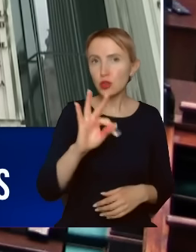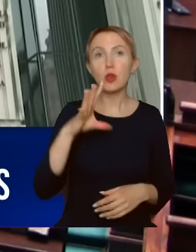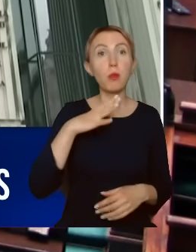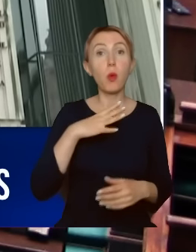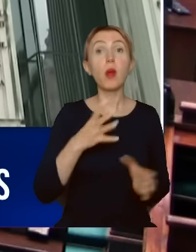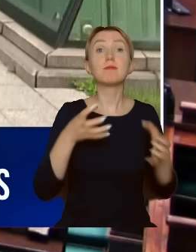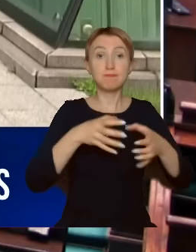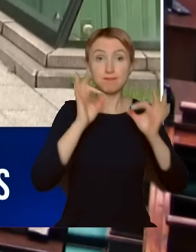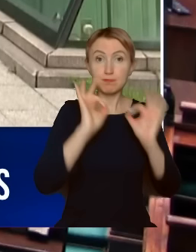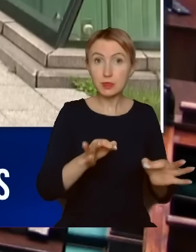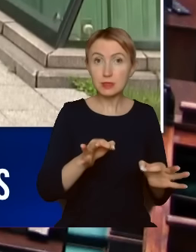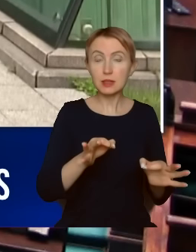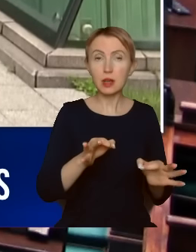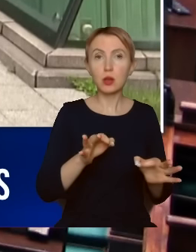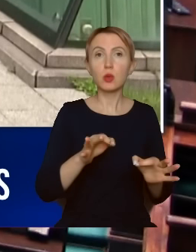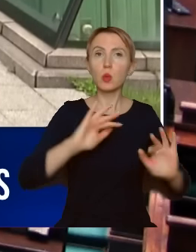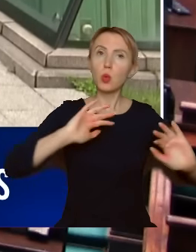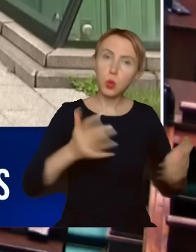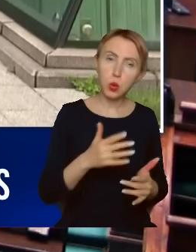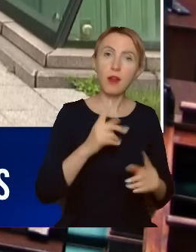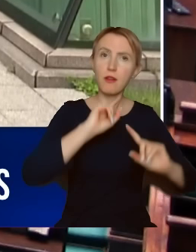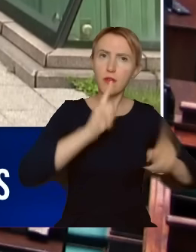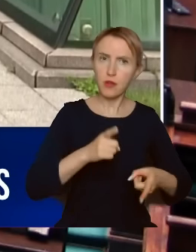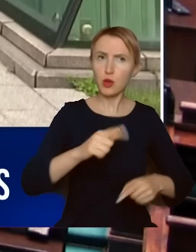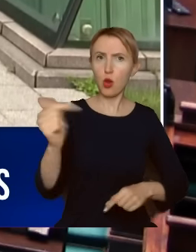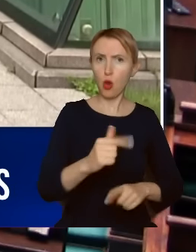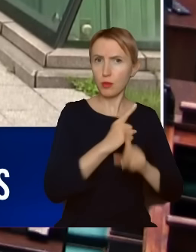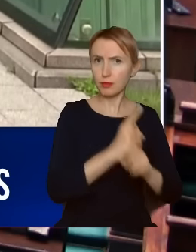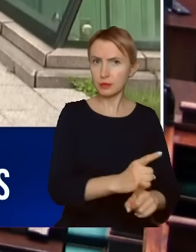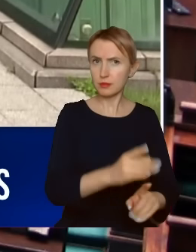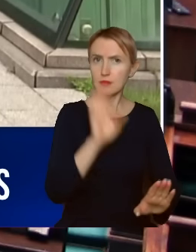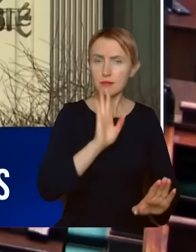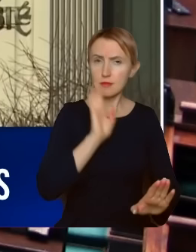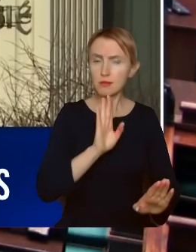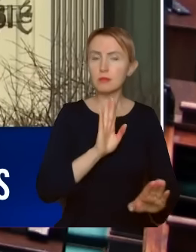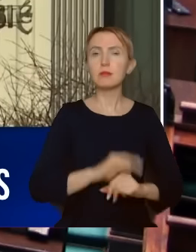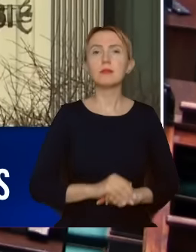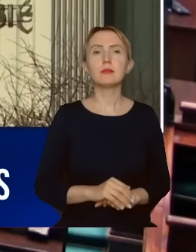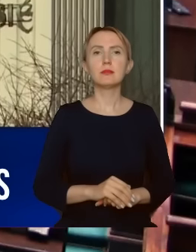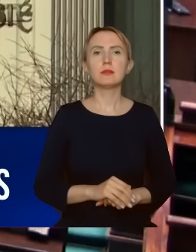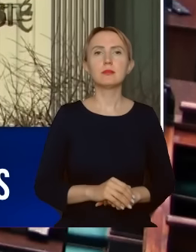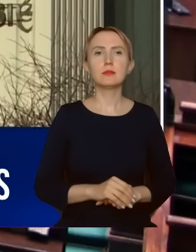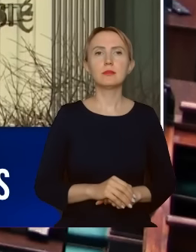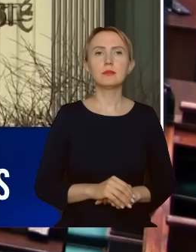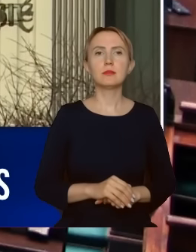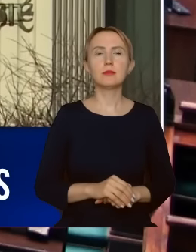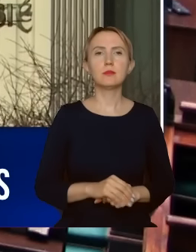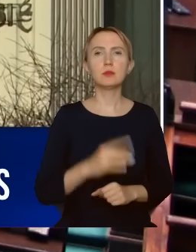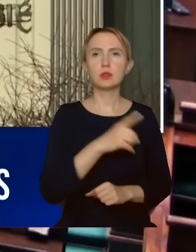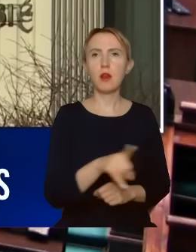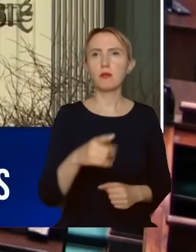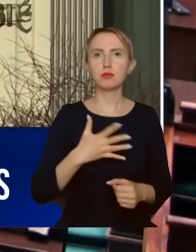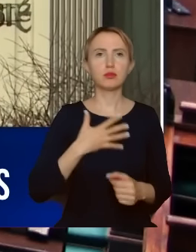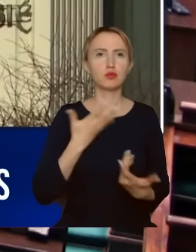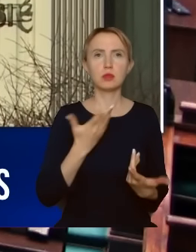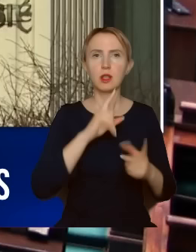prawidłowymi jednym słowem czy te wyroki obowiązują czy też państwo stoją na stanowisku że tych wyroków po